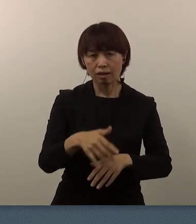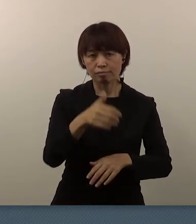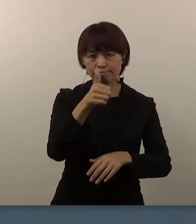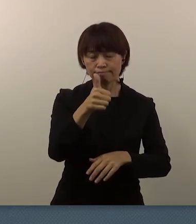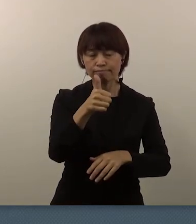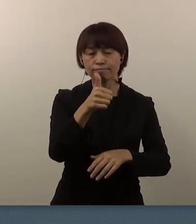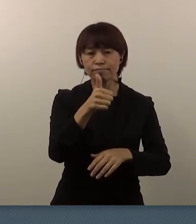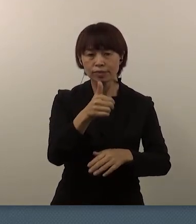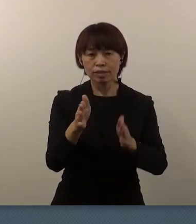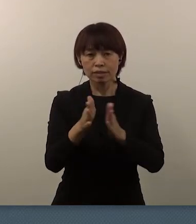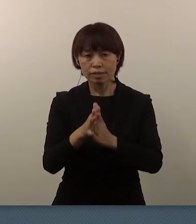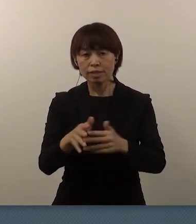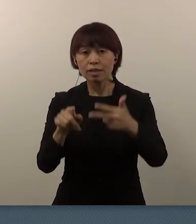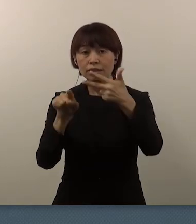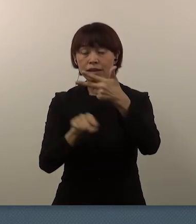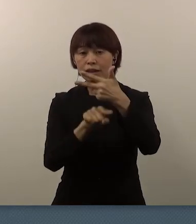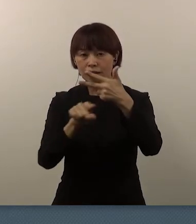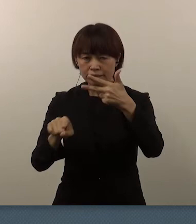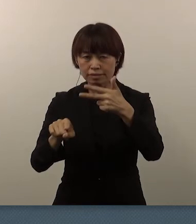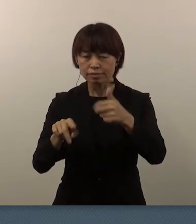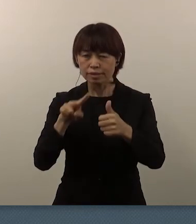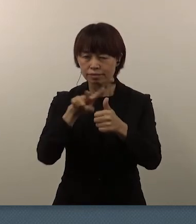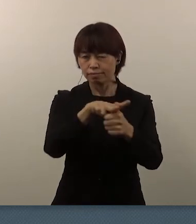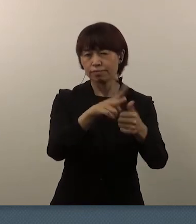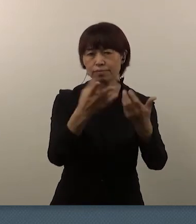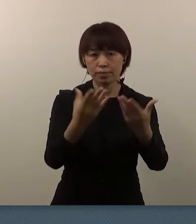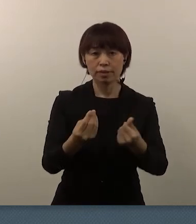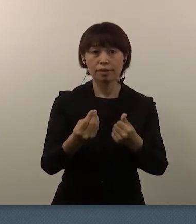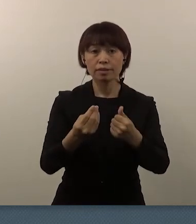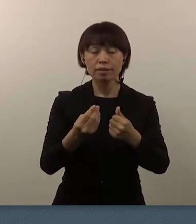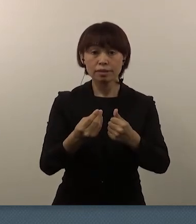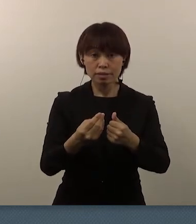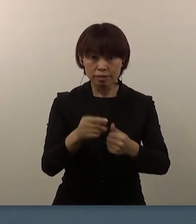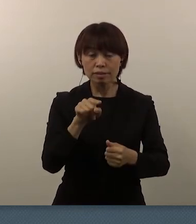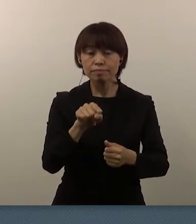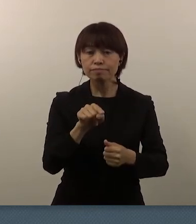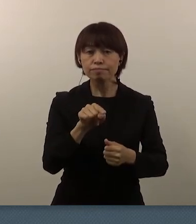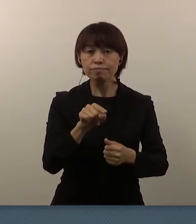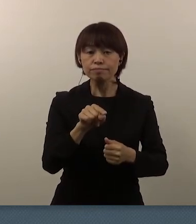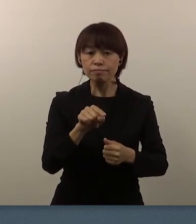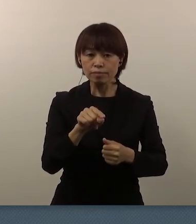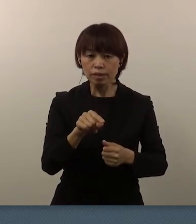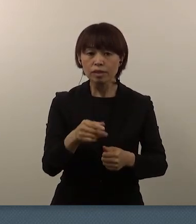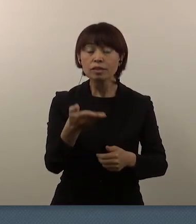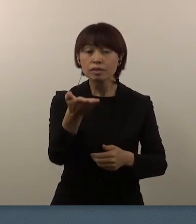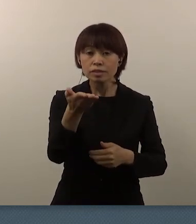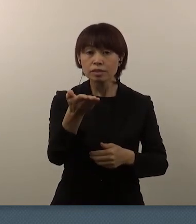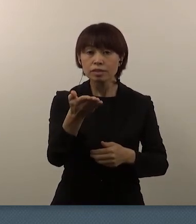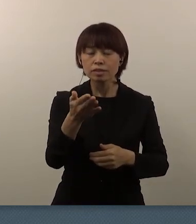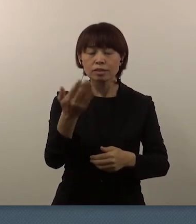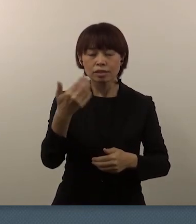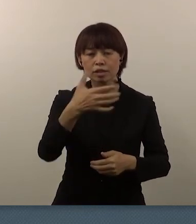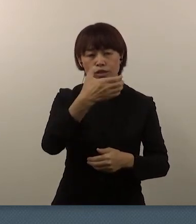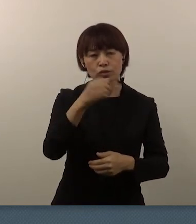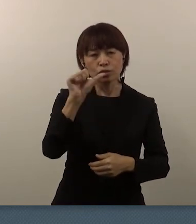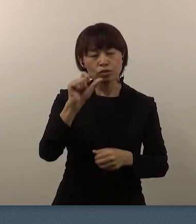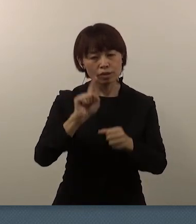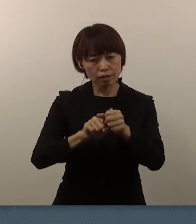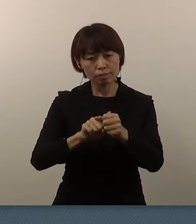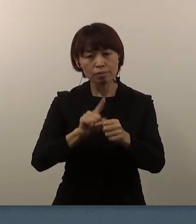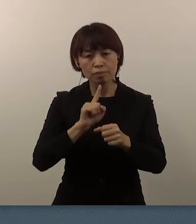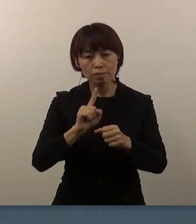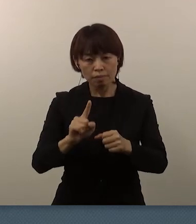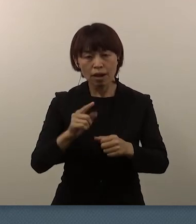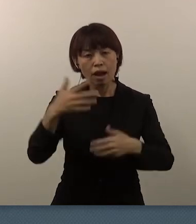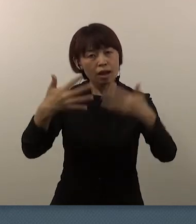人の死刑が執行されましたけれども、おそらく年代的に知事がその時多分95年当時は多分ジャーナリストでいらっしゃったと思うんですが、